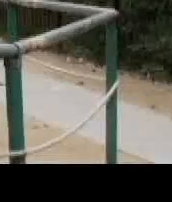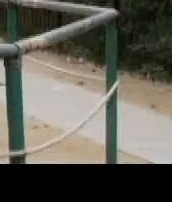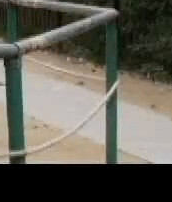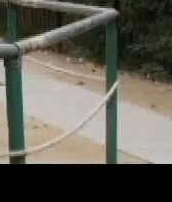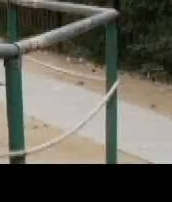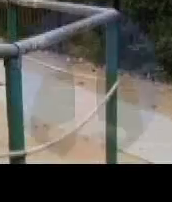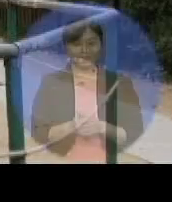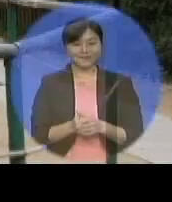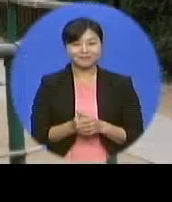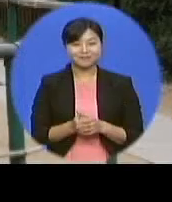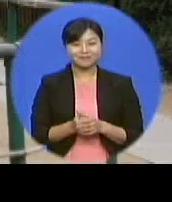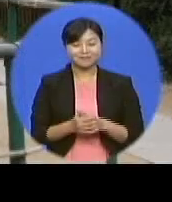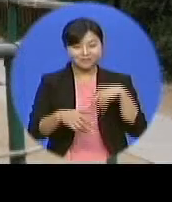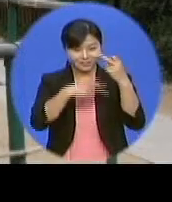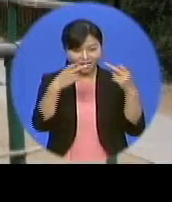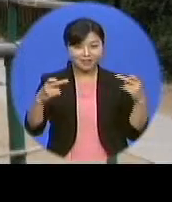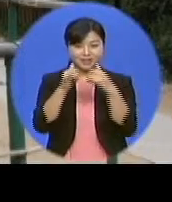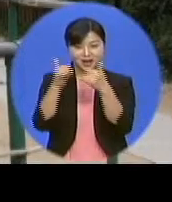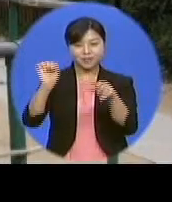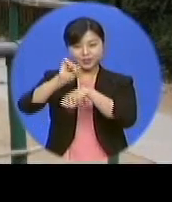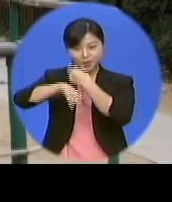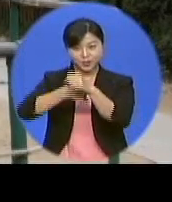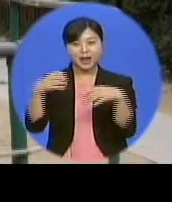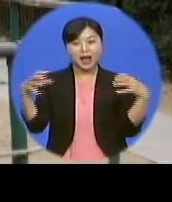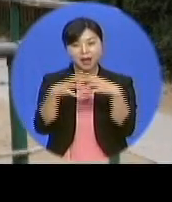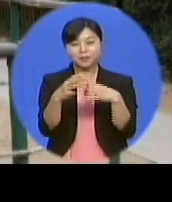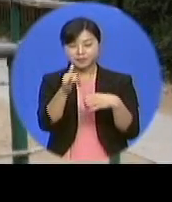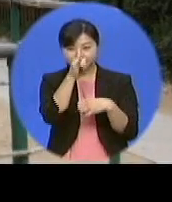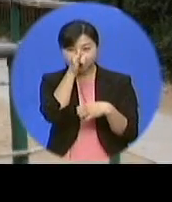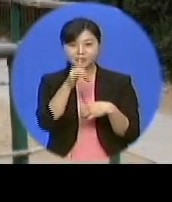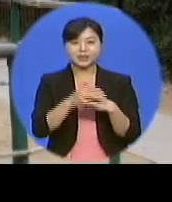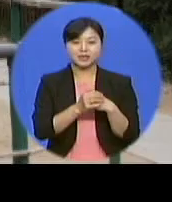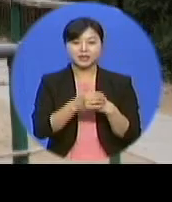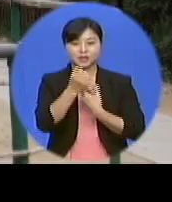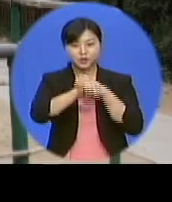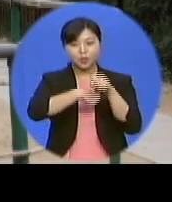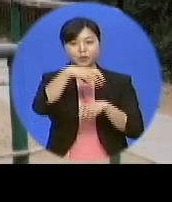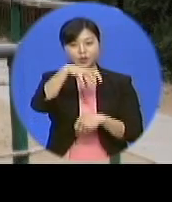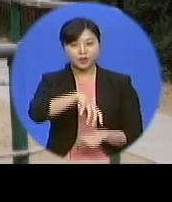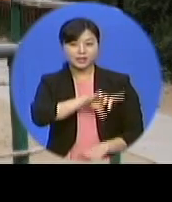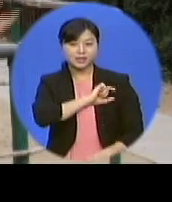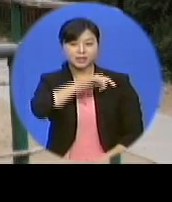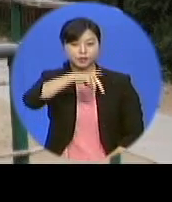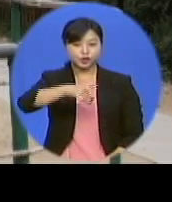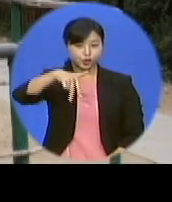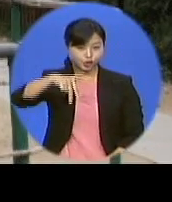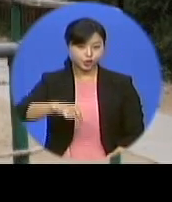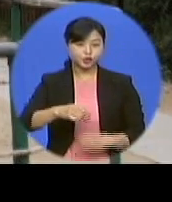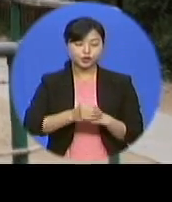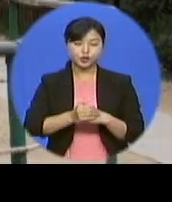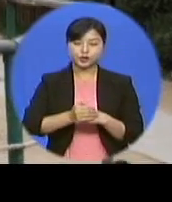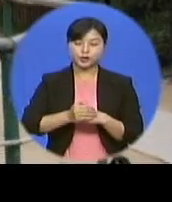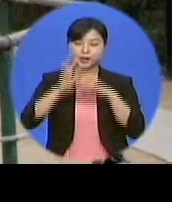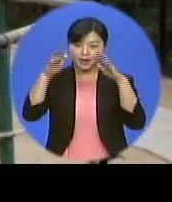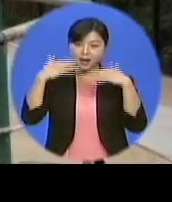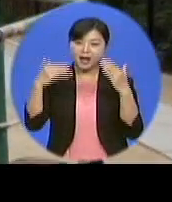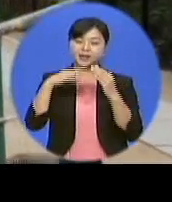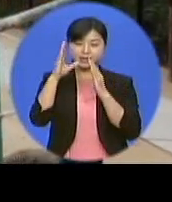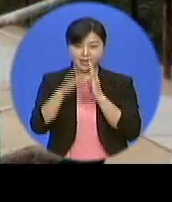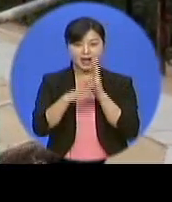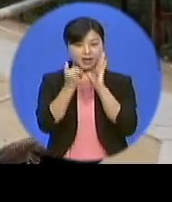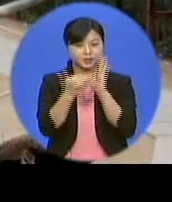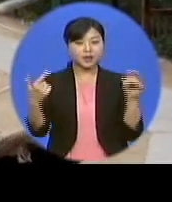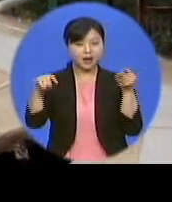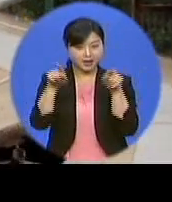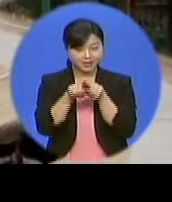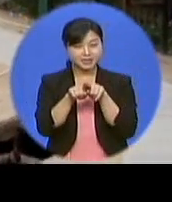자연과 사람, 동물이 함께 공존하는 테마동물원 주주. 화창한 가을 날씨에 가족과 함께